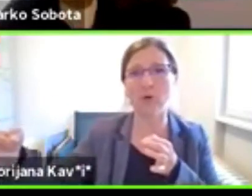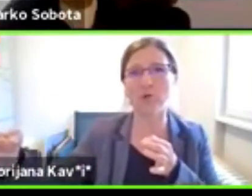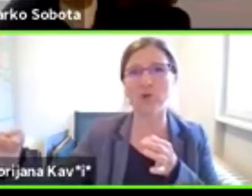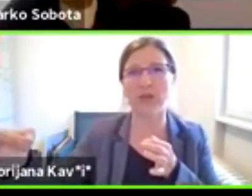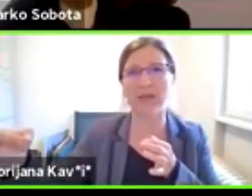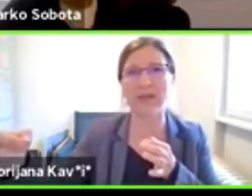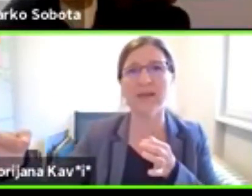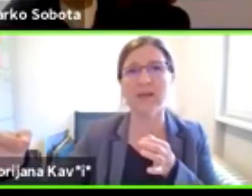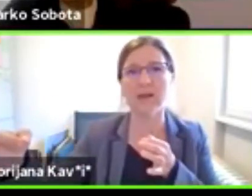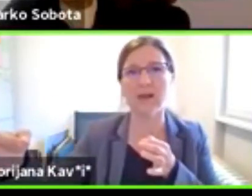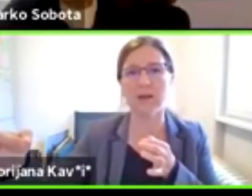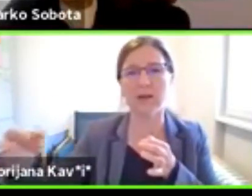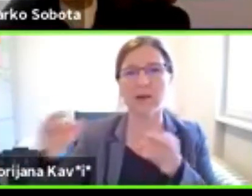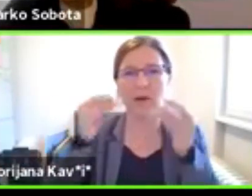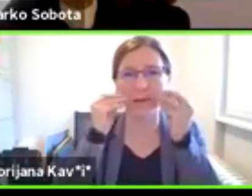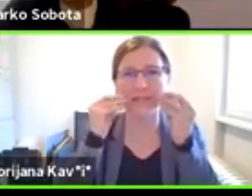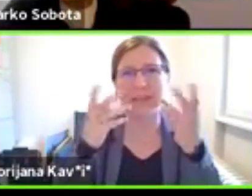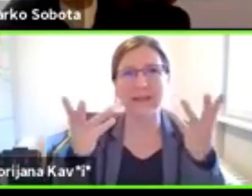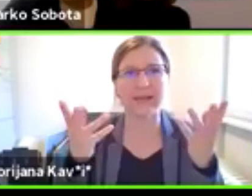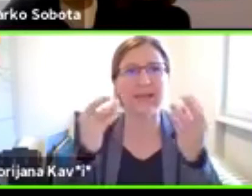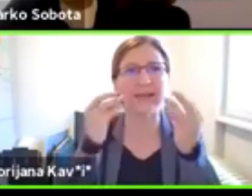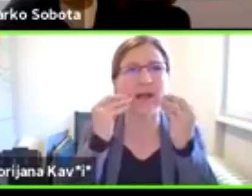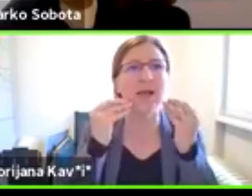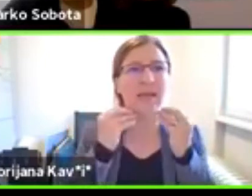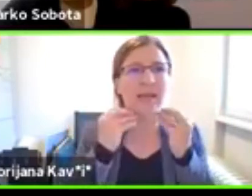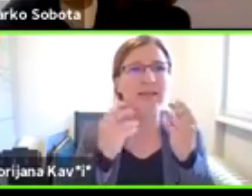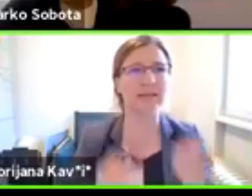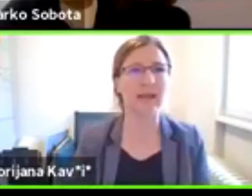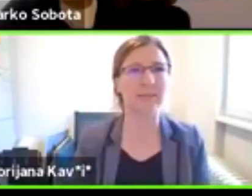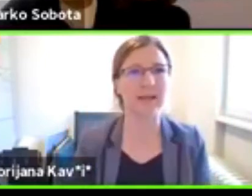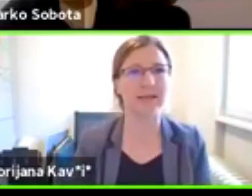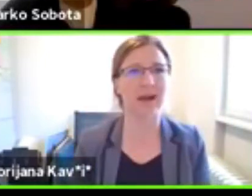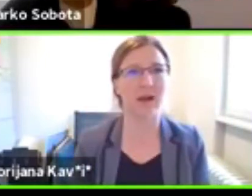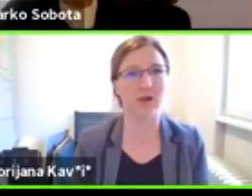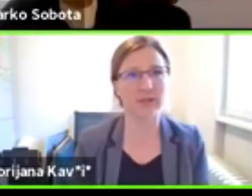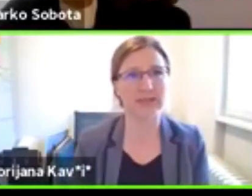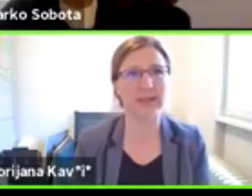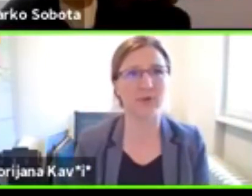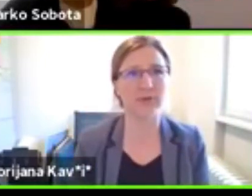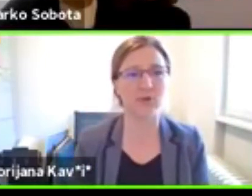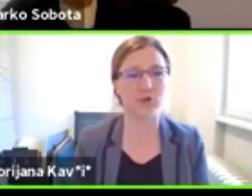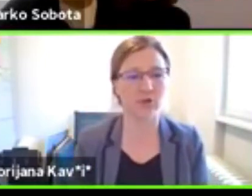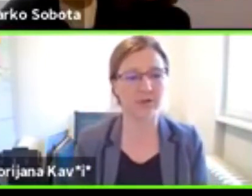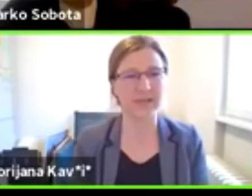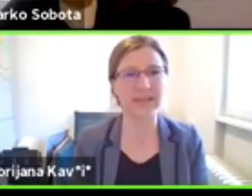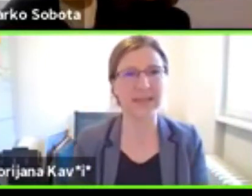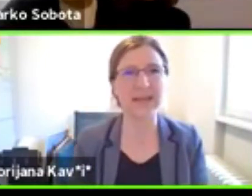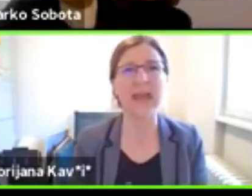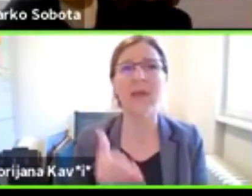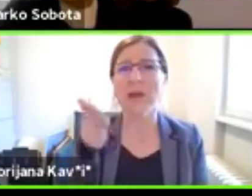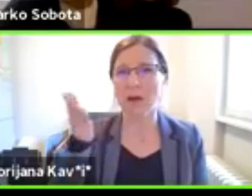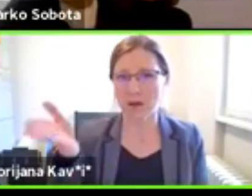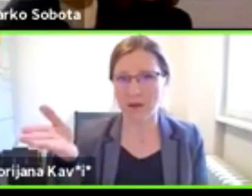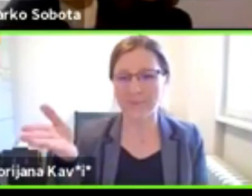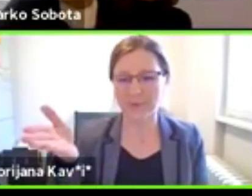je moguće i sa manje rizika i da se ta maska, ako je zaista potrebno, iskine.